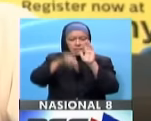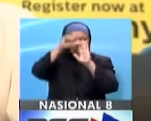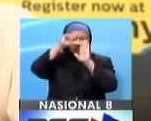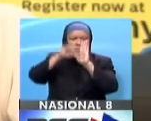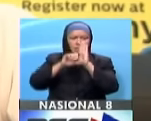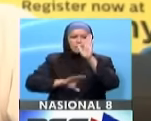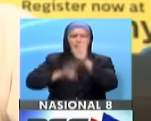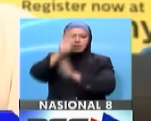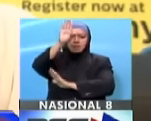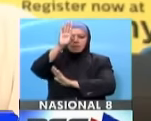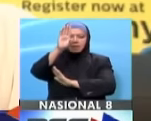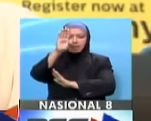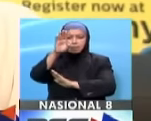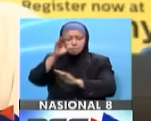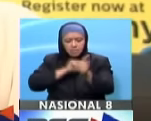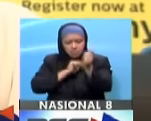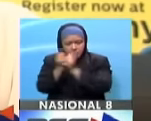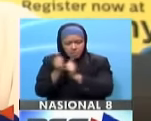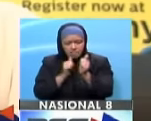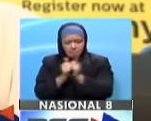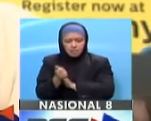the Sports Development Act,